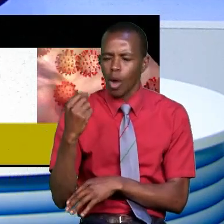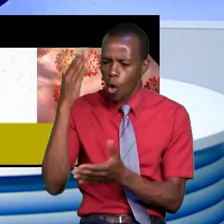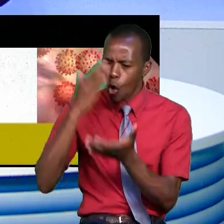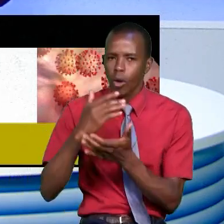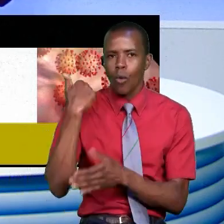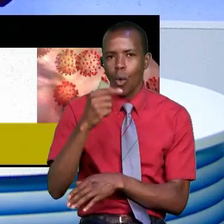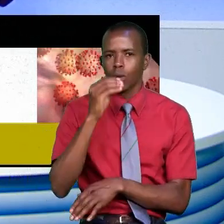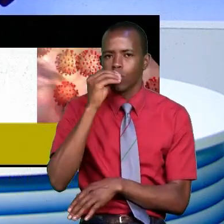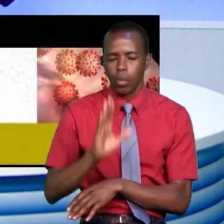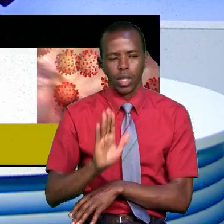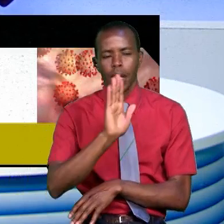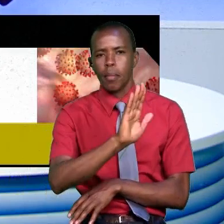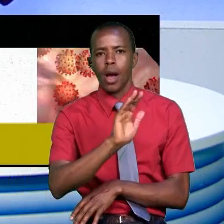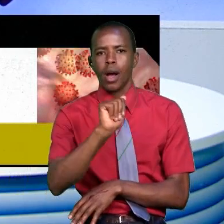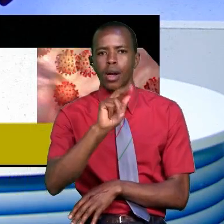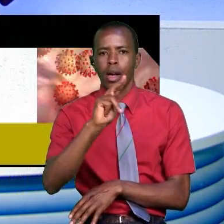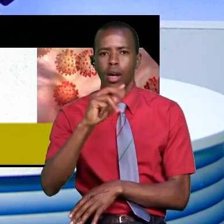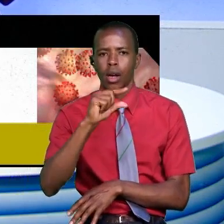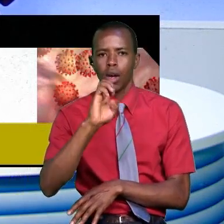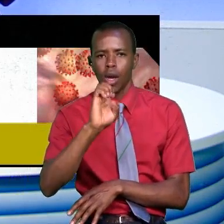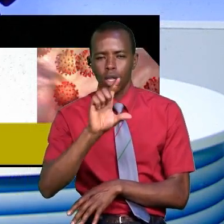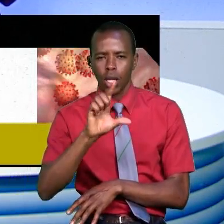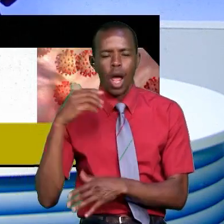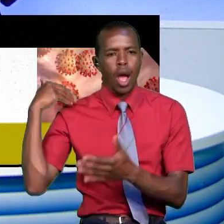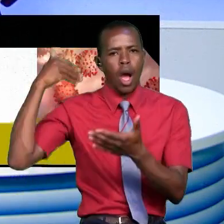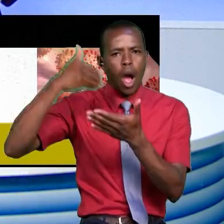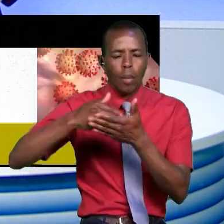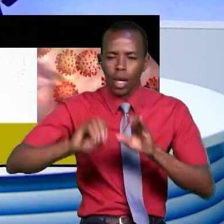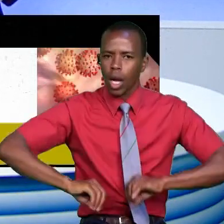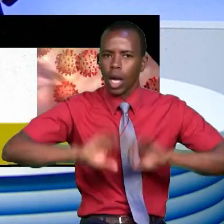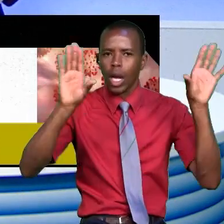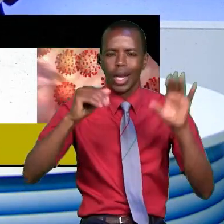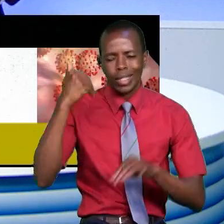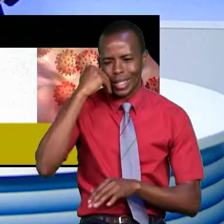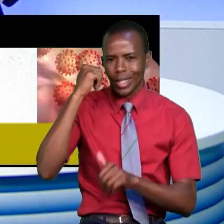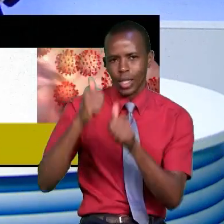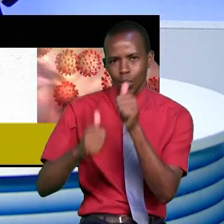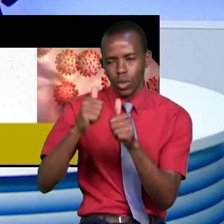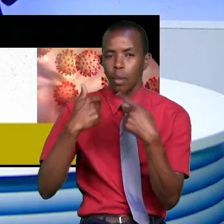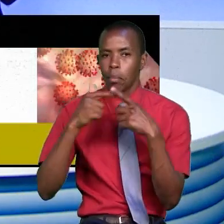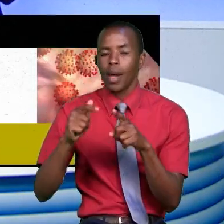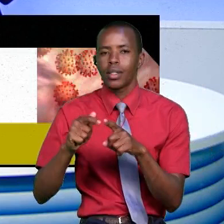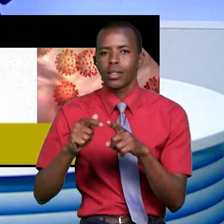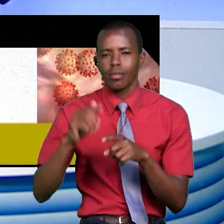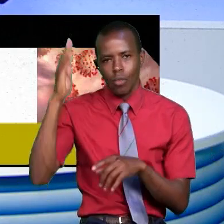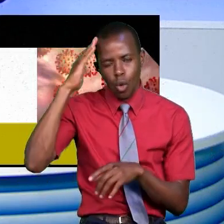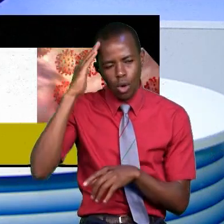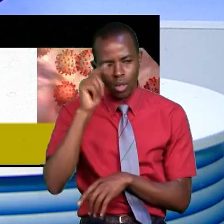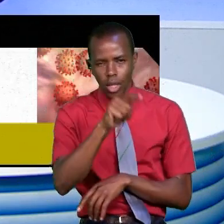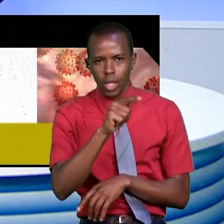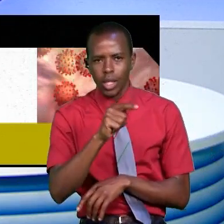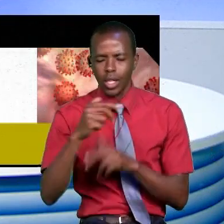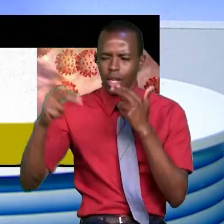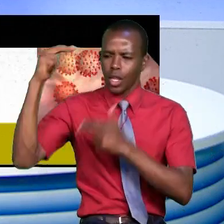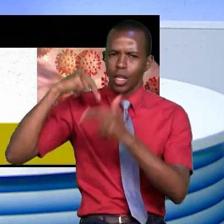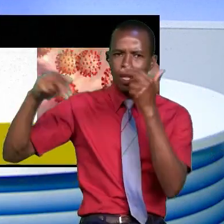na msemaji wake Angel Urena. Mpaka sasa bado haijawekwa wazi ugonjwa uliompata. Hata hivyo inafahamika kuwa Clinton amekuwa na